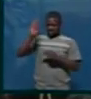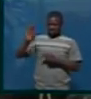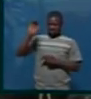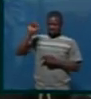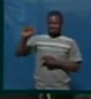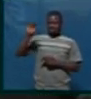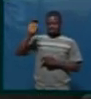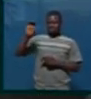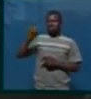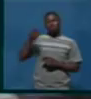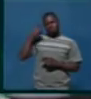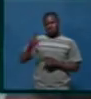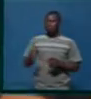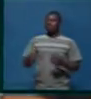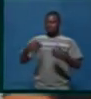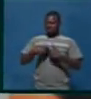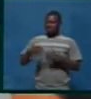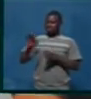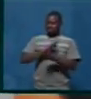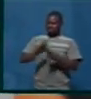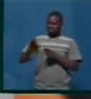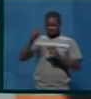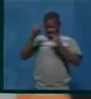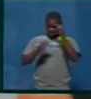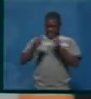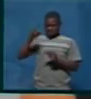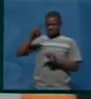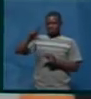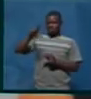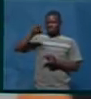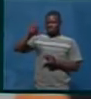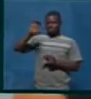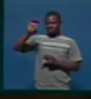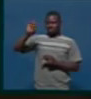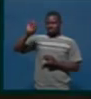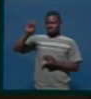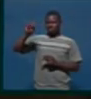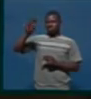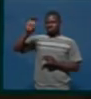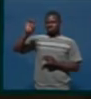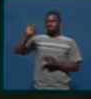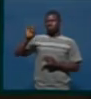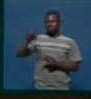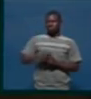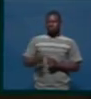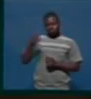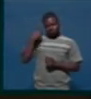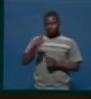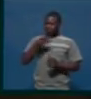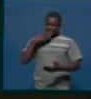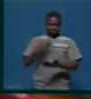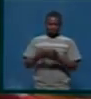licence pour qu'à la fin, ils aient une licence professionnelle d'exercice du métier d'infirmier, de sage-femme ou